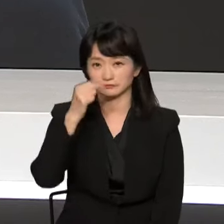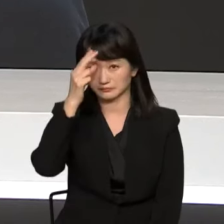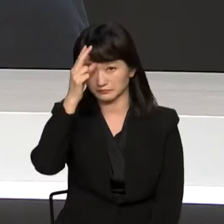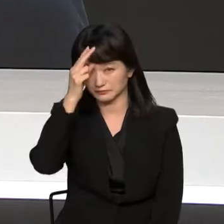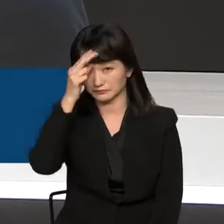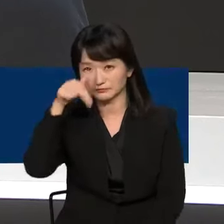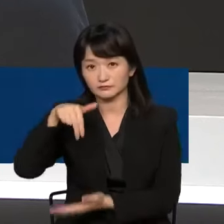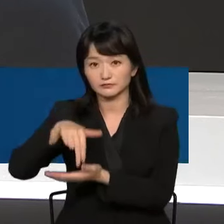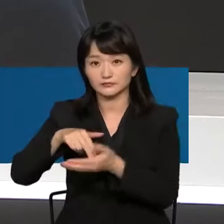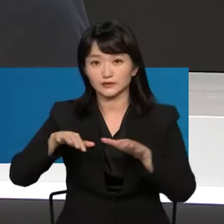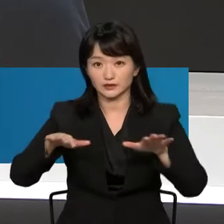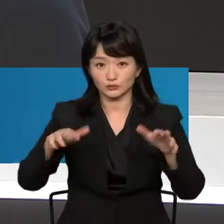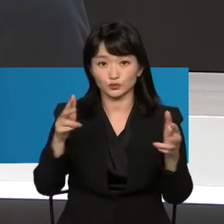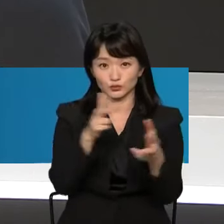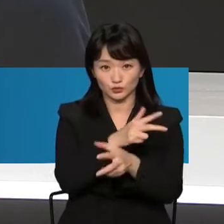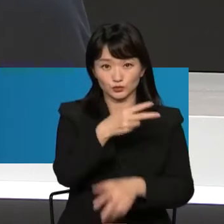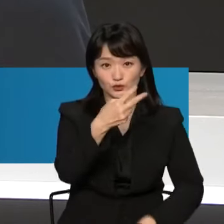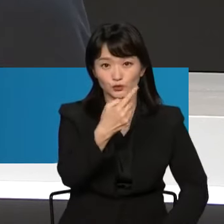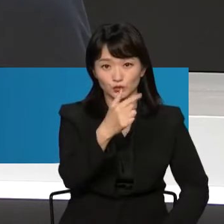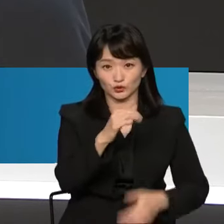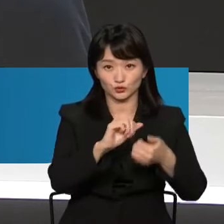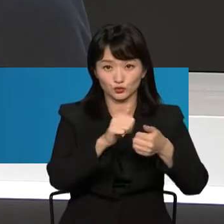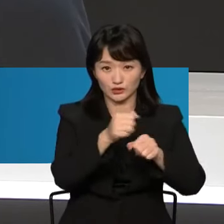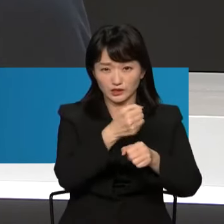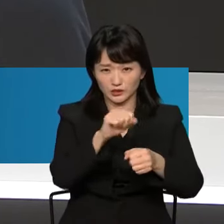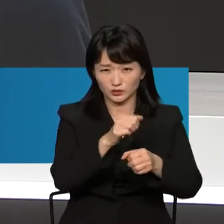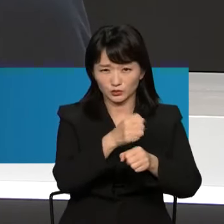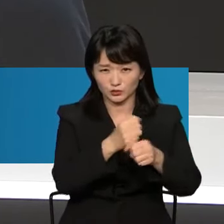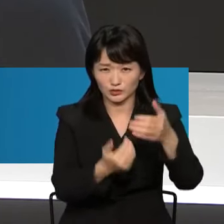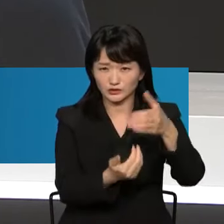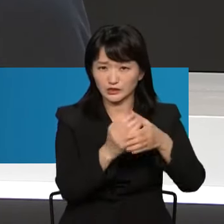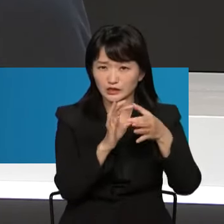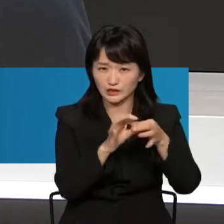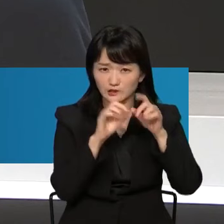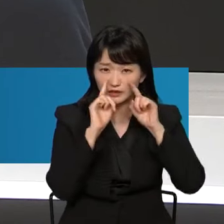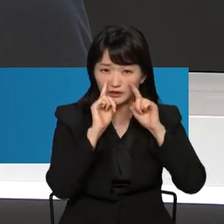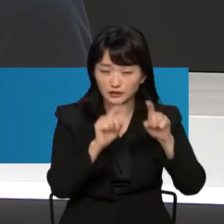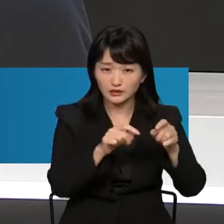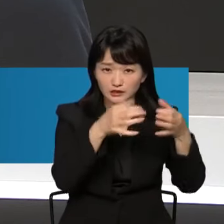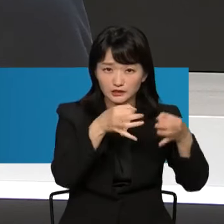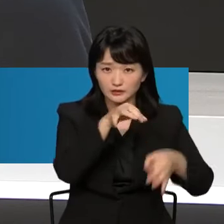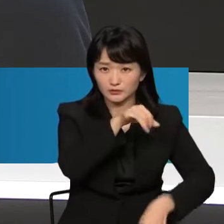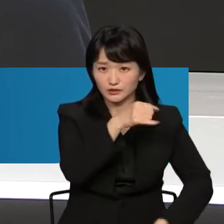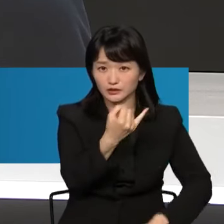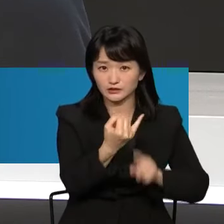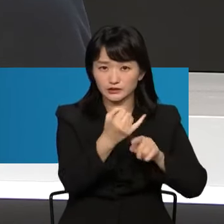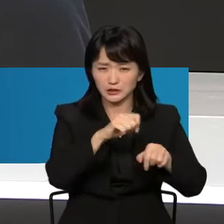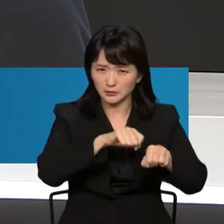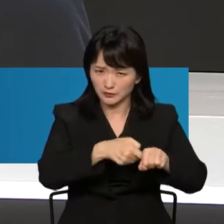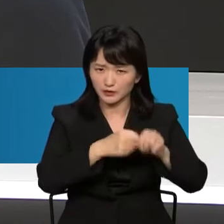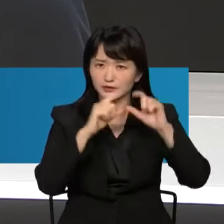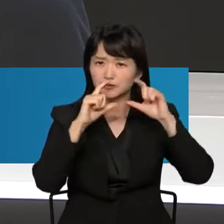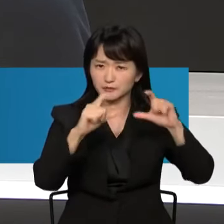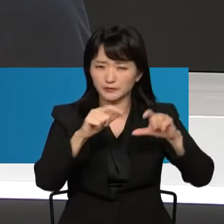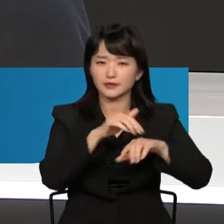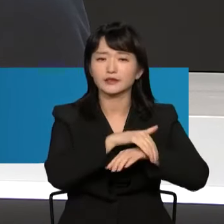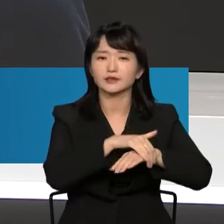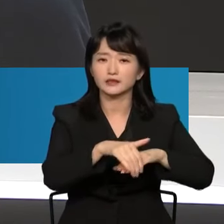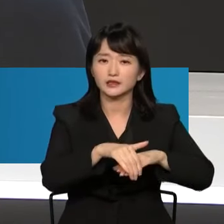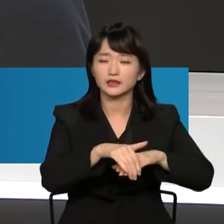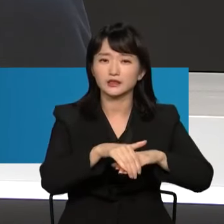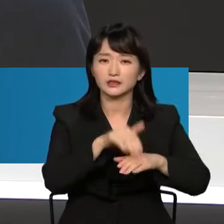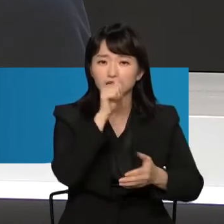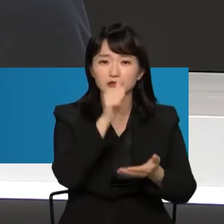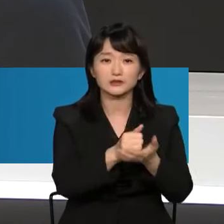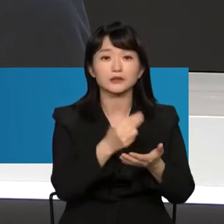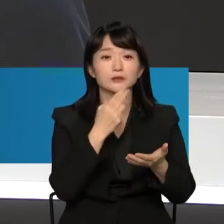검찰은 빠르면 이번 주에 도이치모터스 주가 조작 사건 연루 의혹을 받는 김건희 여사에 대한 처분을 내릴 전망입니다. 불기소